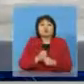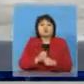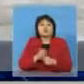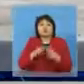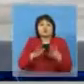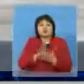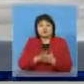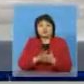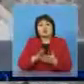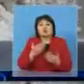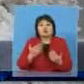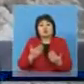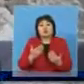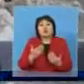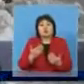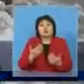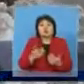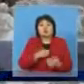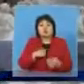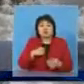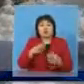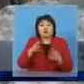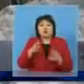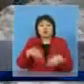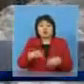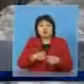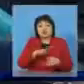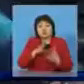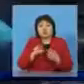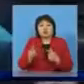Дворлар тазартып жатыр негізінде. Саны ходтың адамдары жүр.